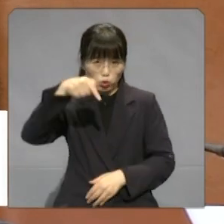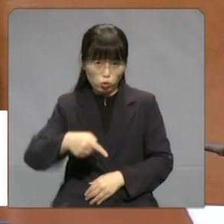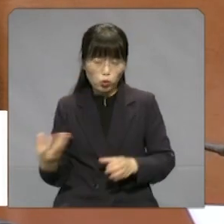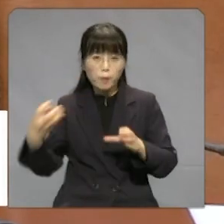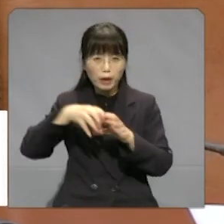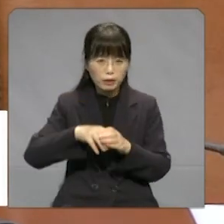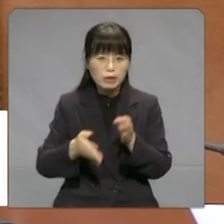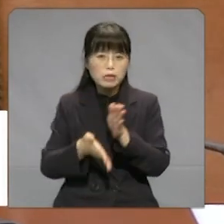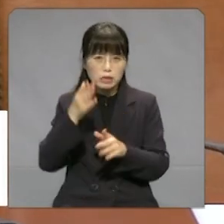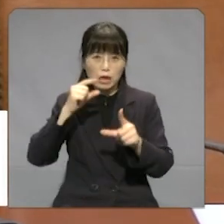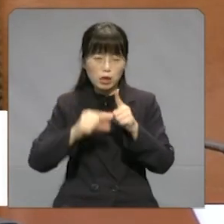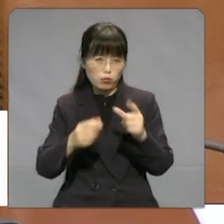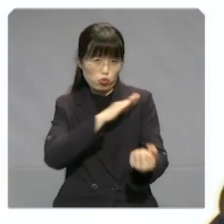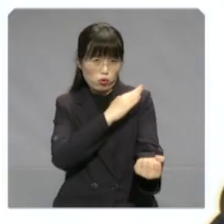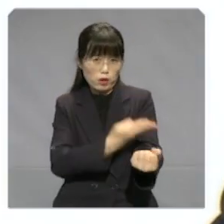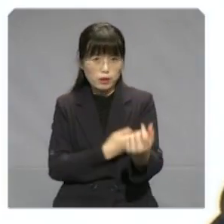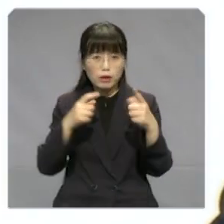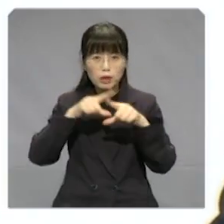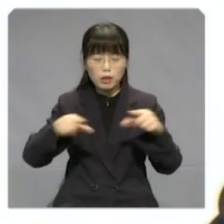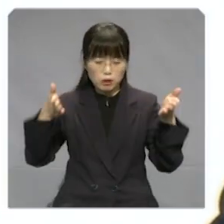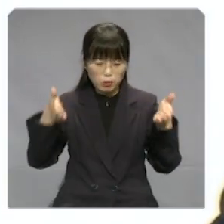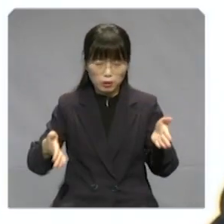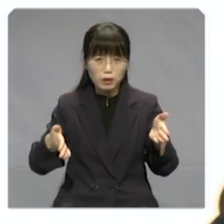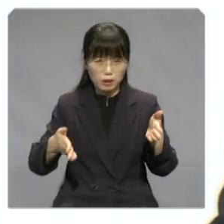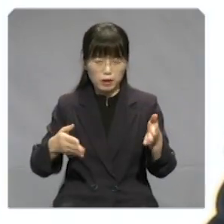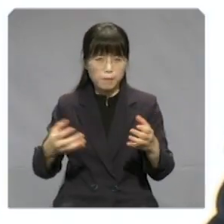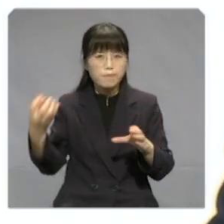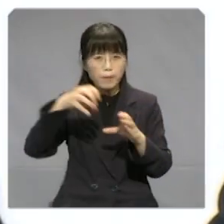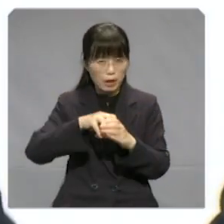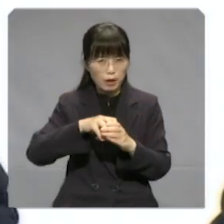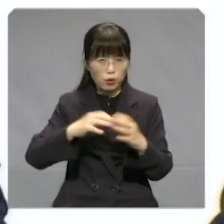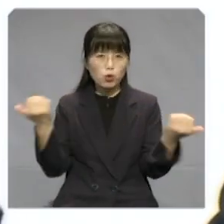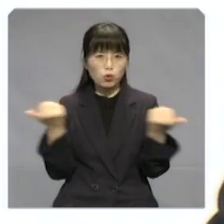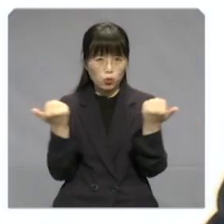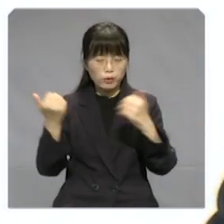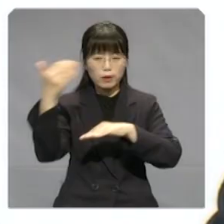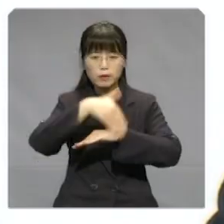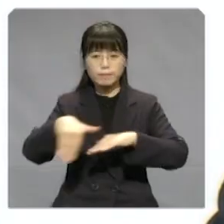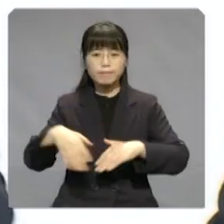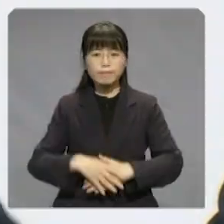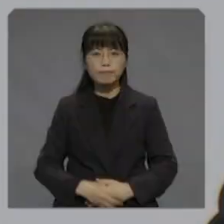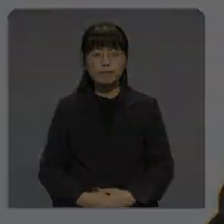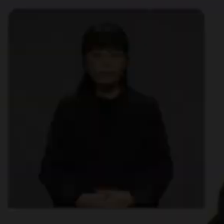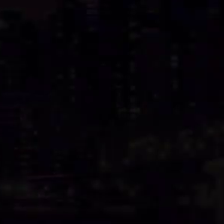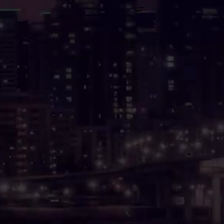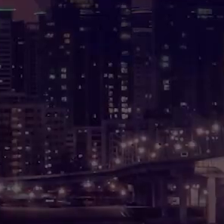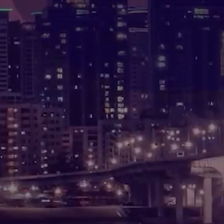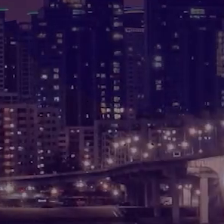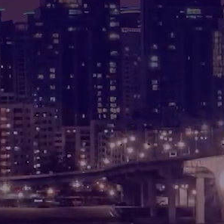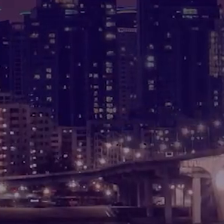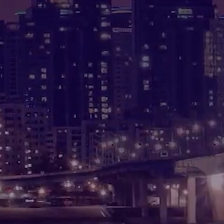편입돼도 시의 일부 권한을 일정 기간 유지하는 방안을 담을지도 논의할 예정입니다.